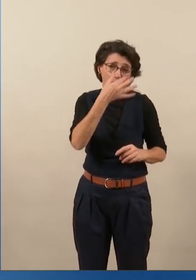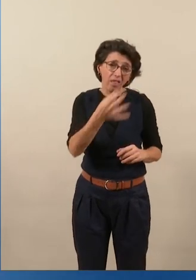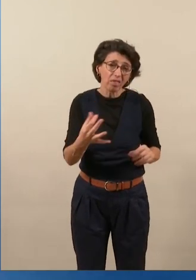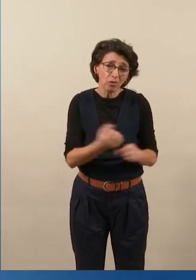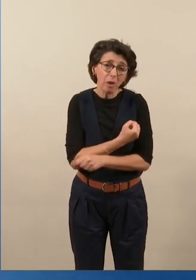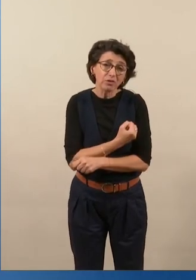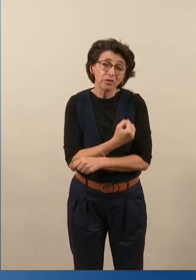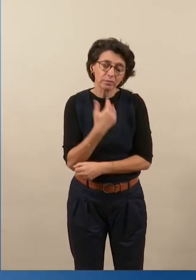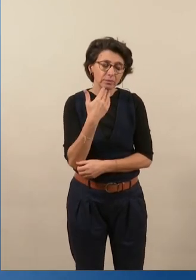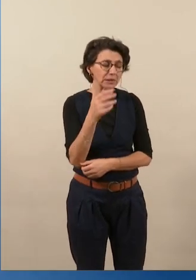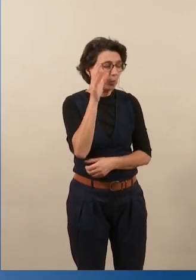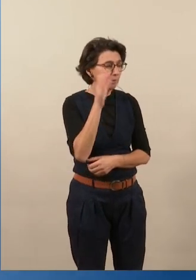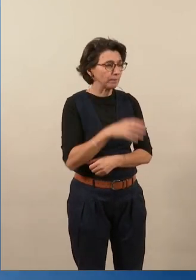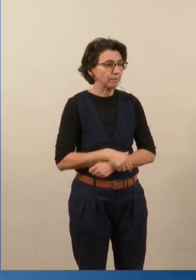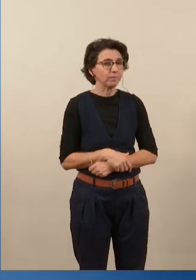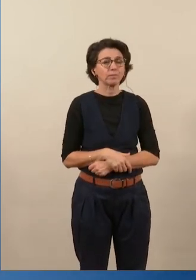vous